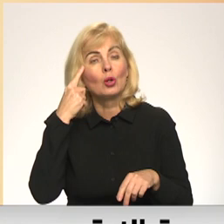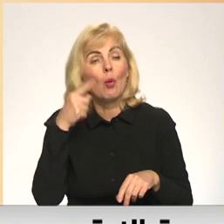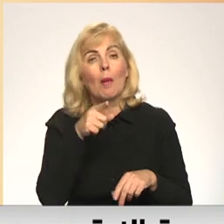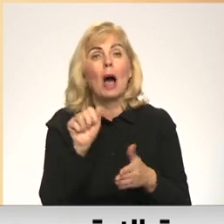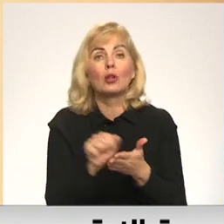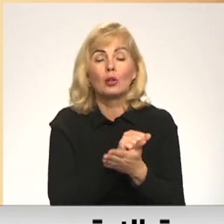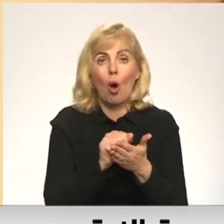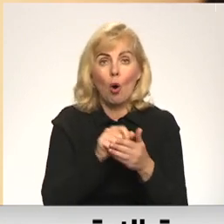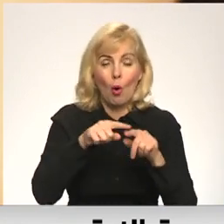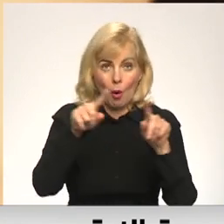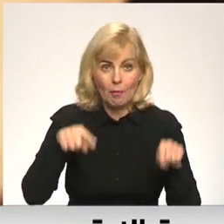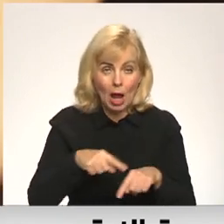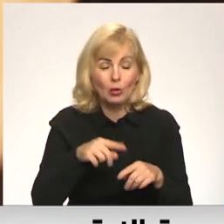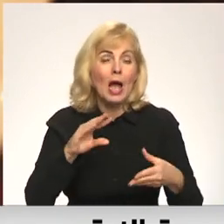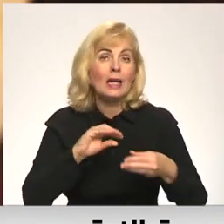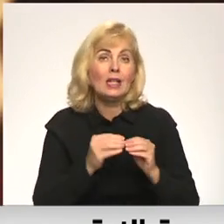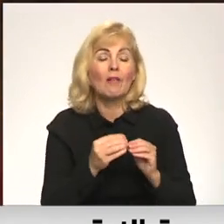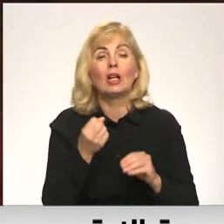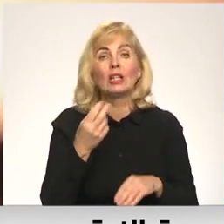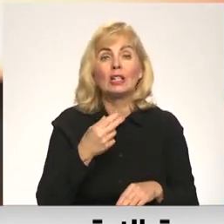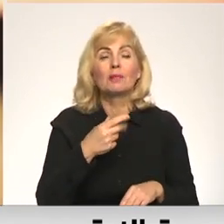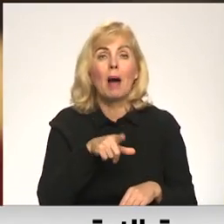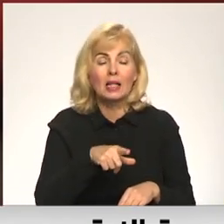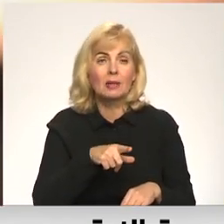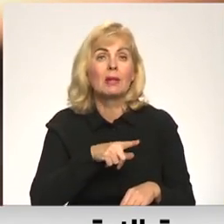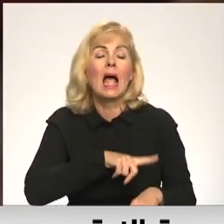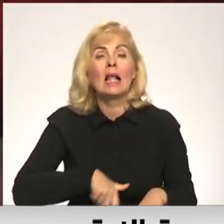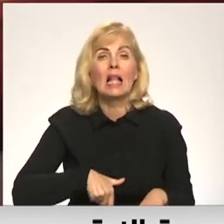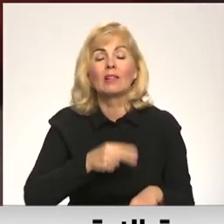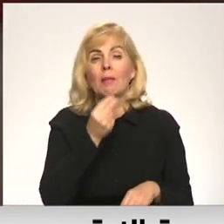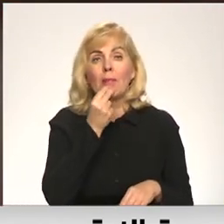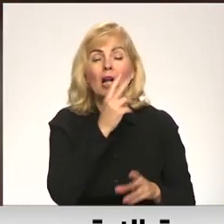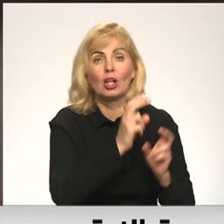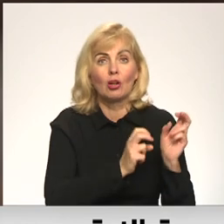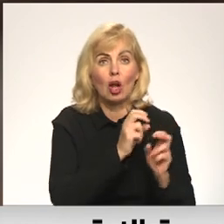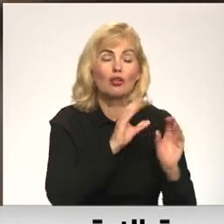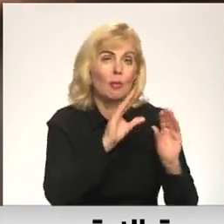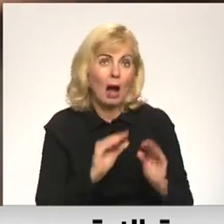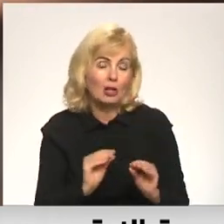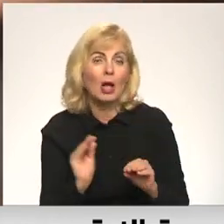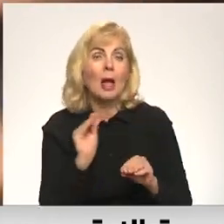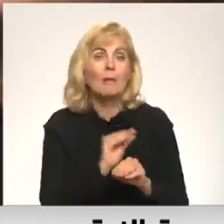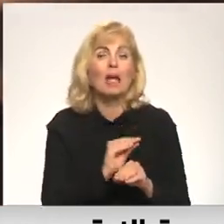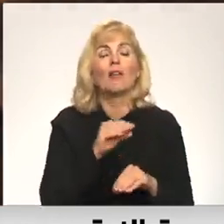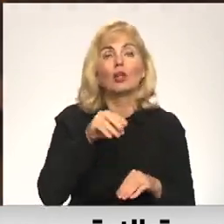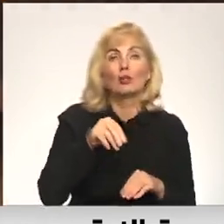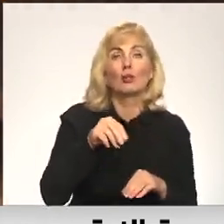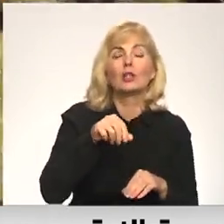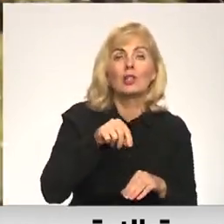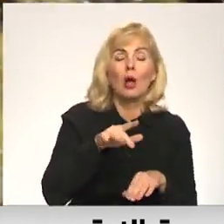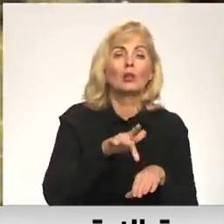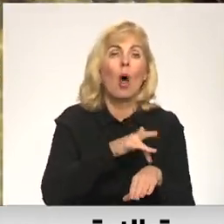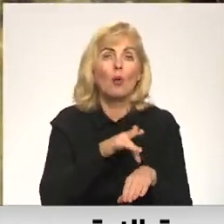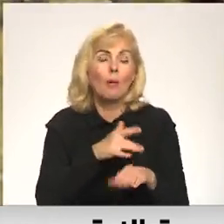ko pašlaik apņēmušies ievērot 13 Latvijas pārtikas ražotāji, mazinot pievienotās sāls, cukura un